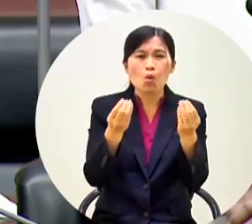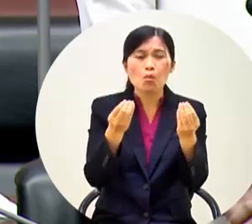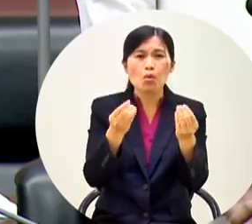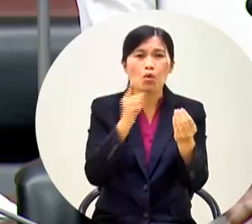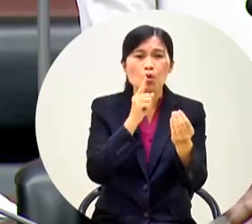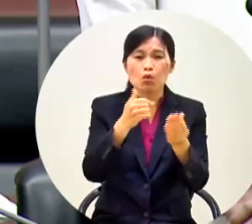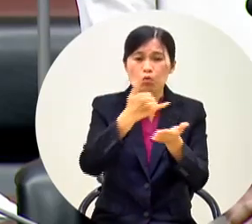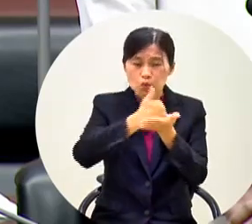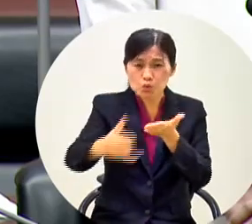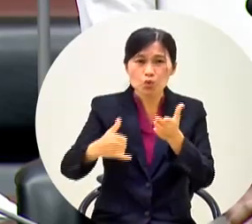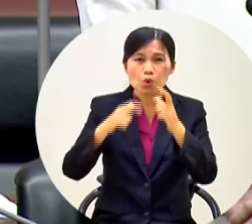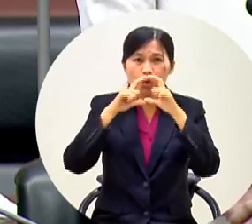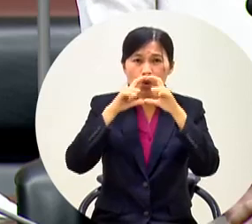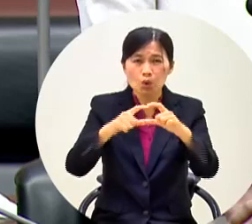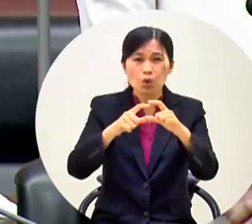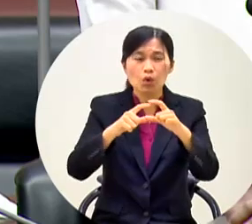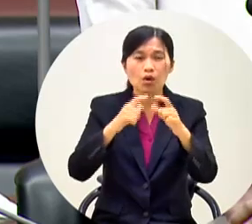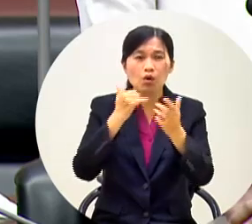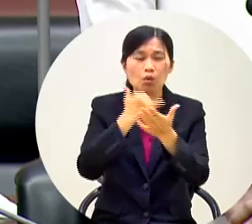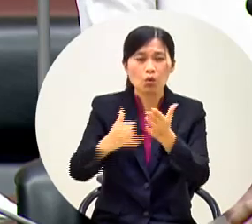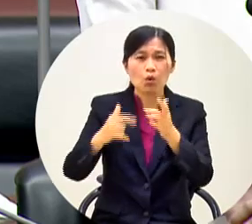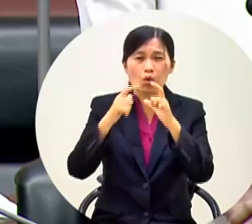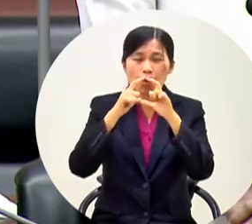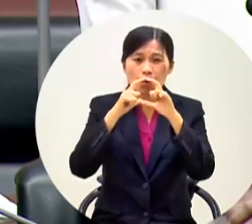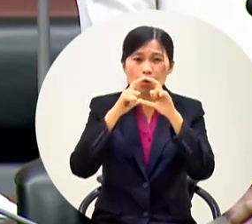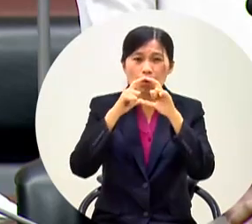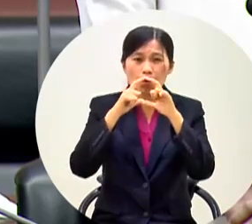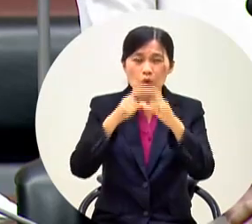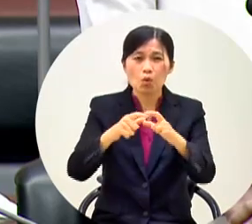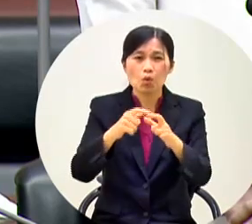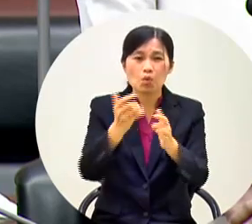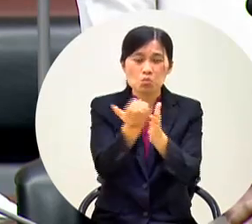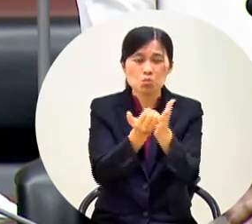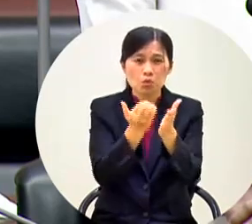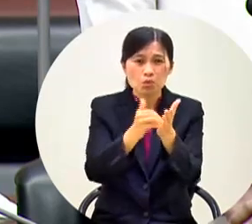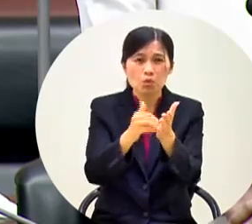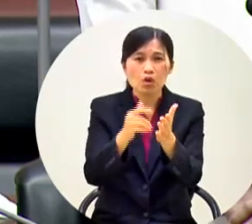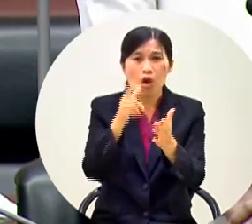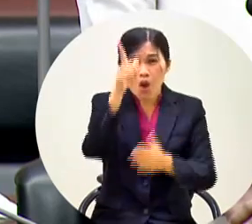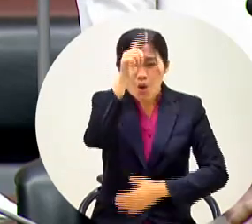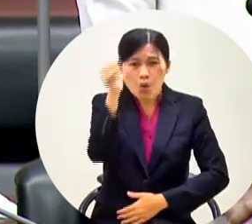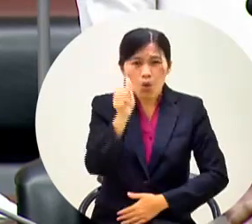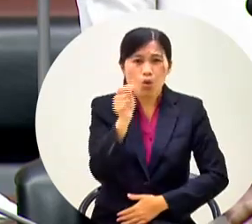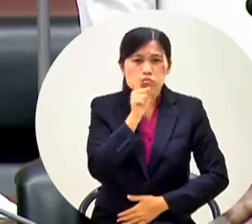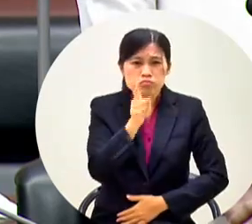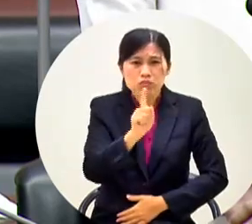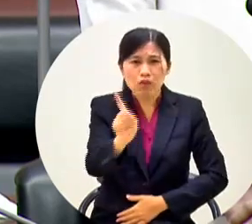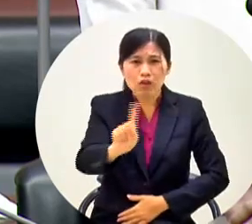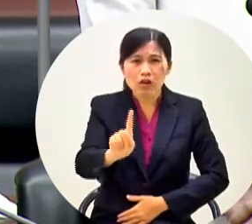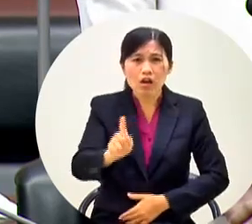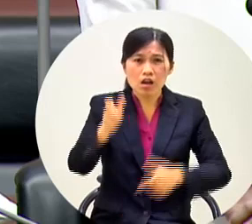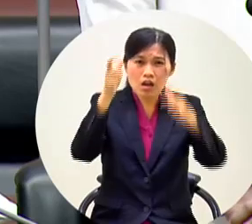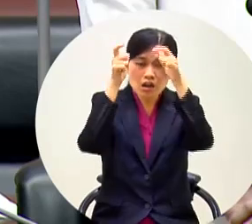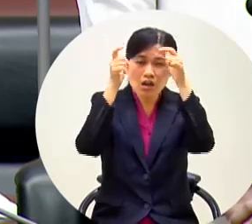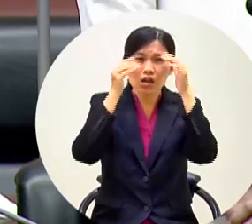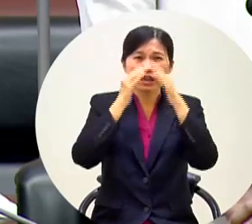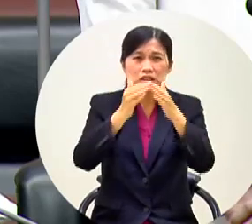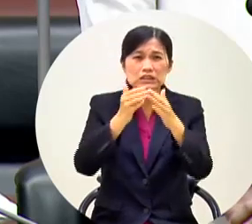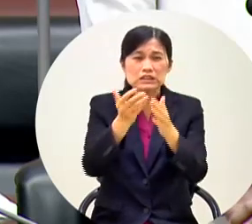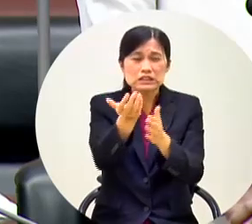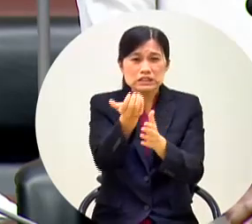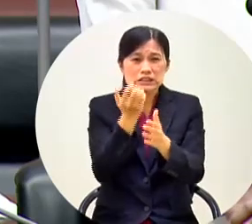听。黄柏麟还说，高雄市前7年的减债，他帮忙的